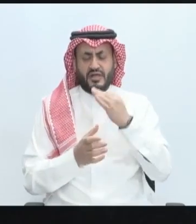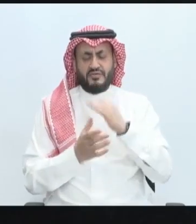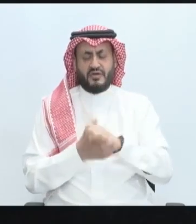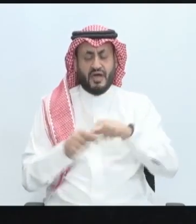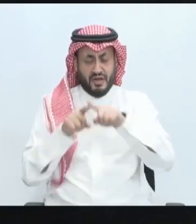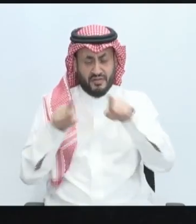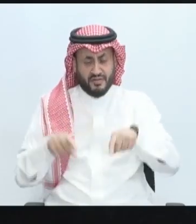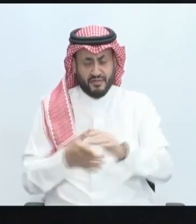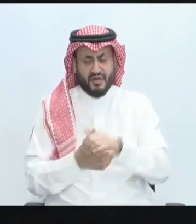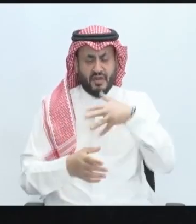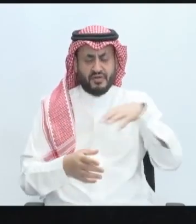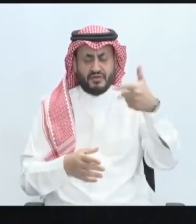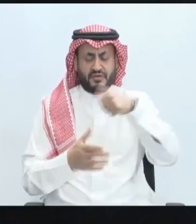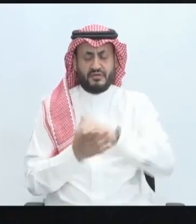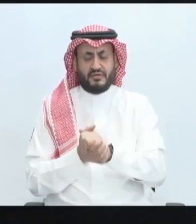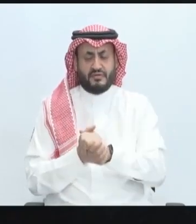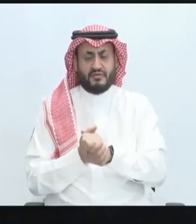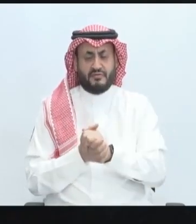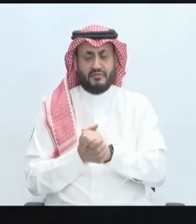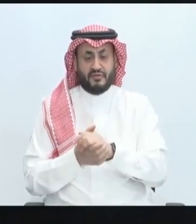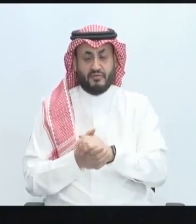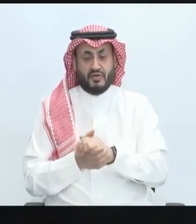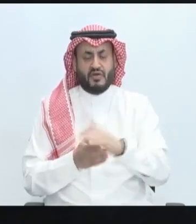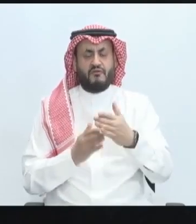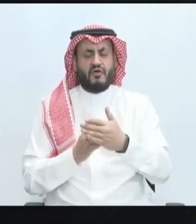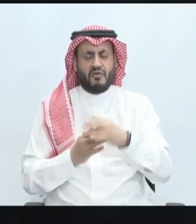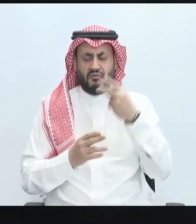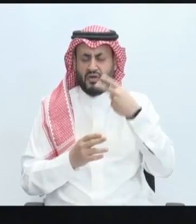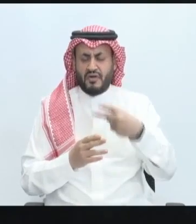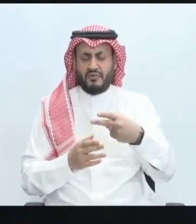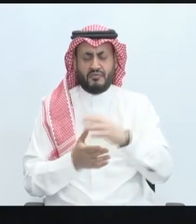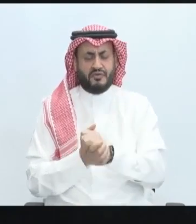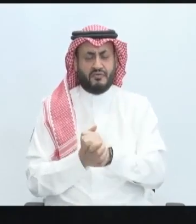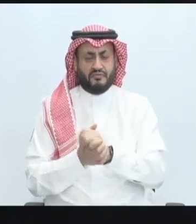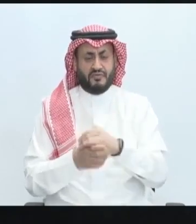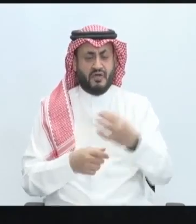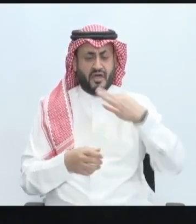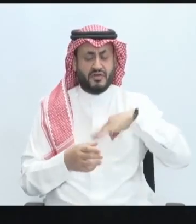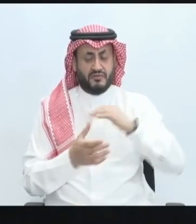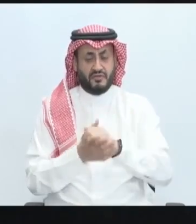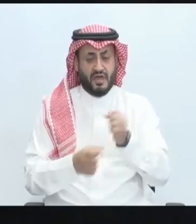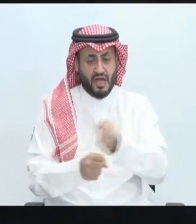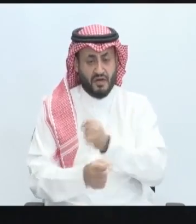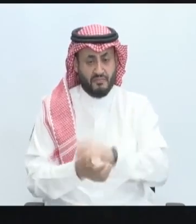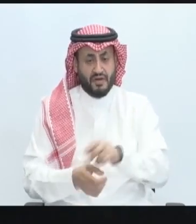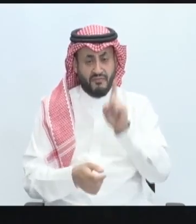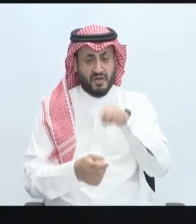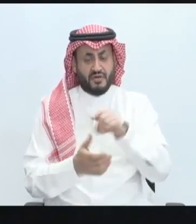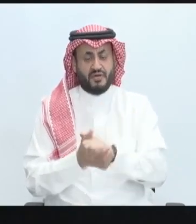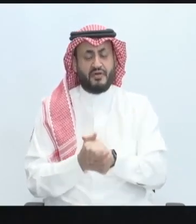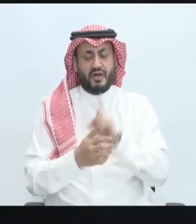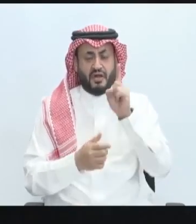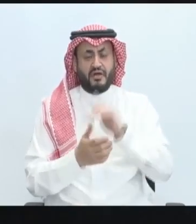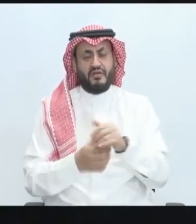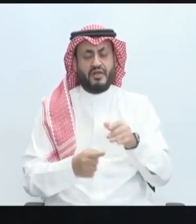صحيح عن النبي صلى الله عليه وسلم فانا اقف عند هذا هذه الايه فاعمل بما امر الله عز وجل وما امر